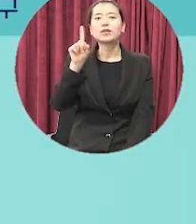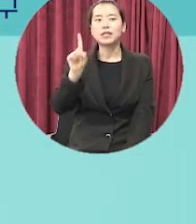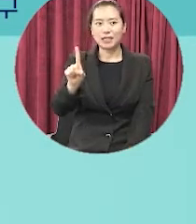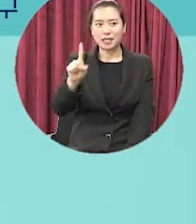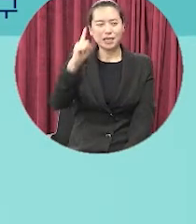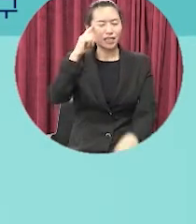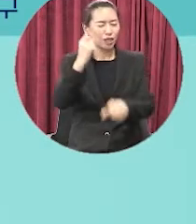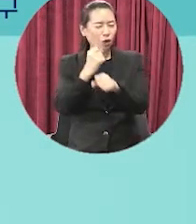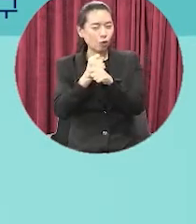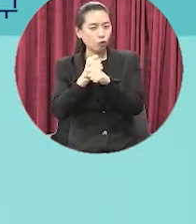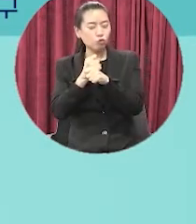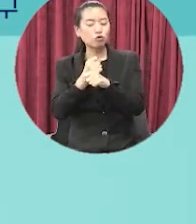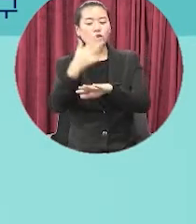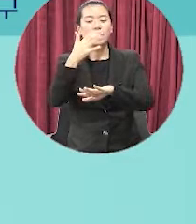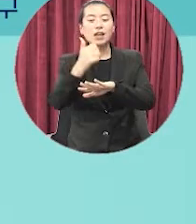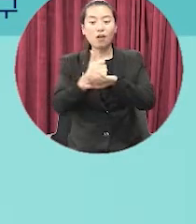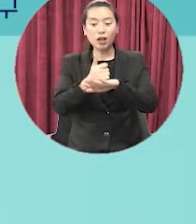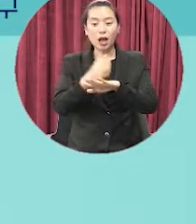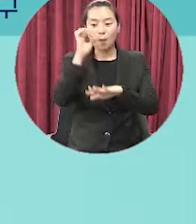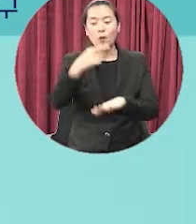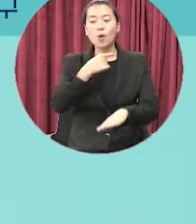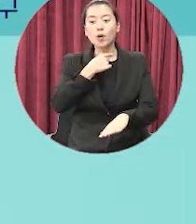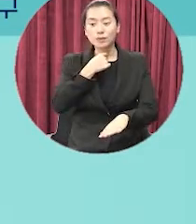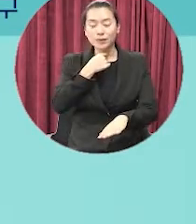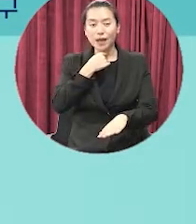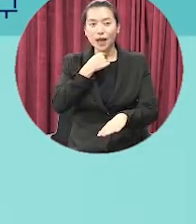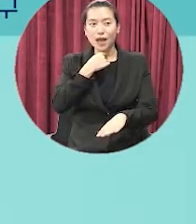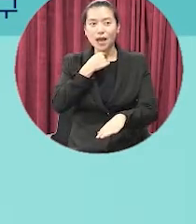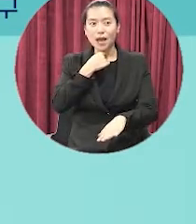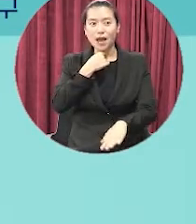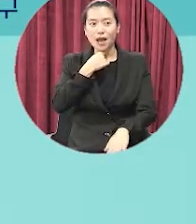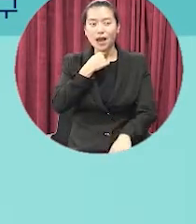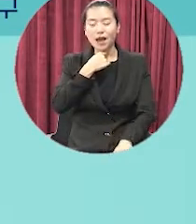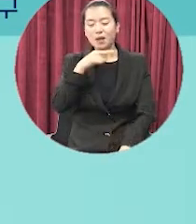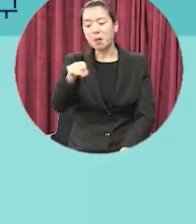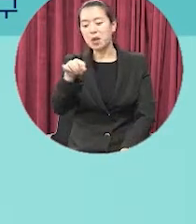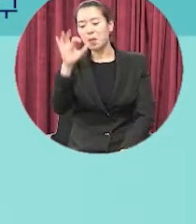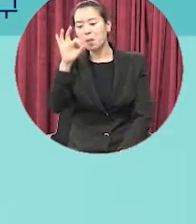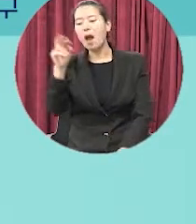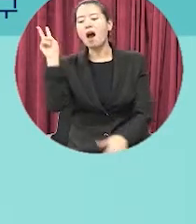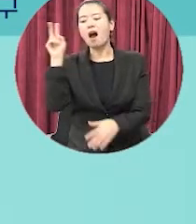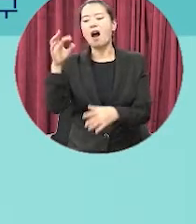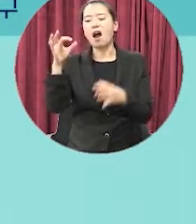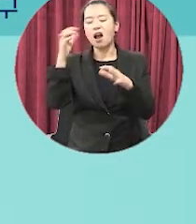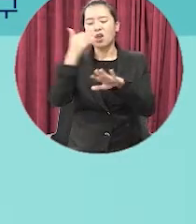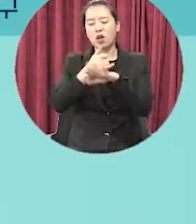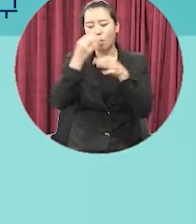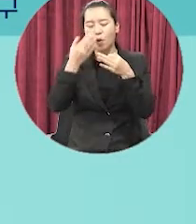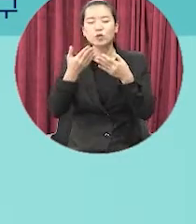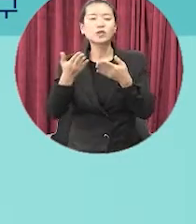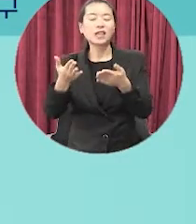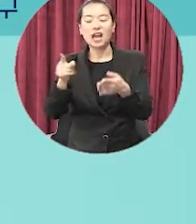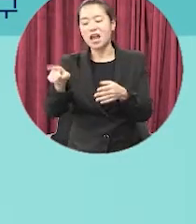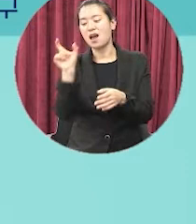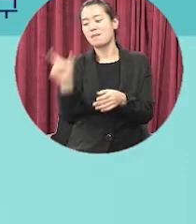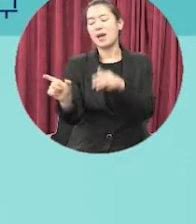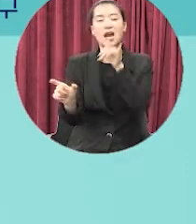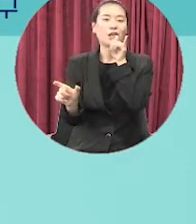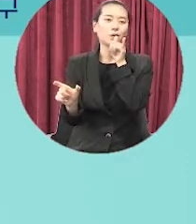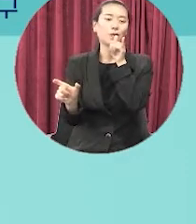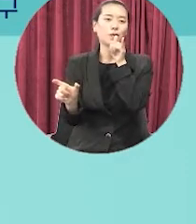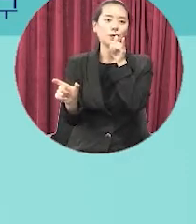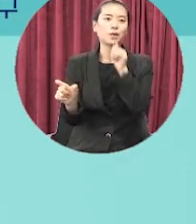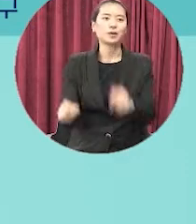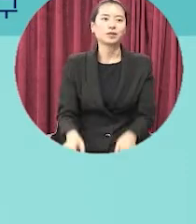연구 실행 결과 주에 반출 가는 권한이 설정되어 있음을 보실 수가 있습니다 그 외에 다른 기관과 협력하여